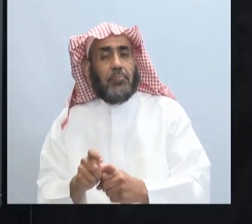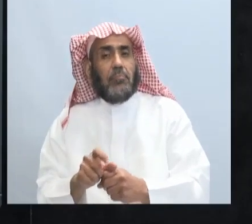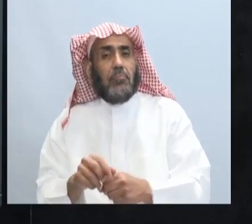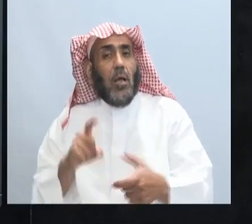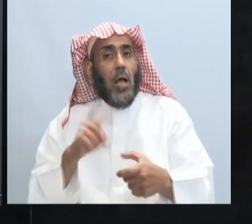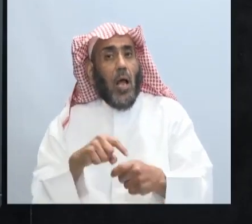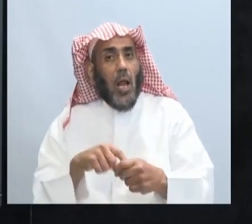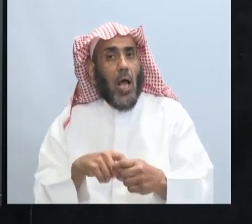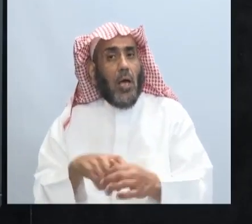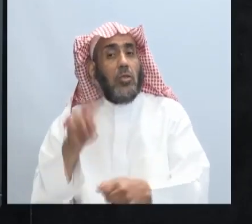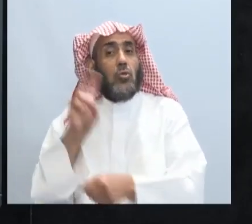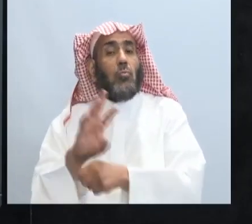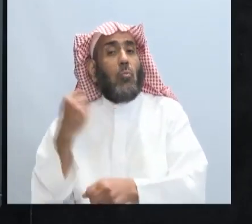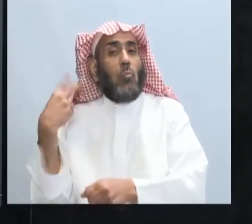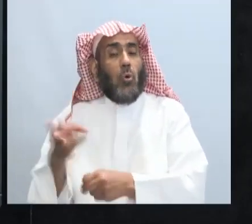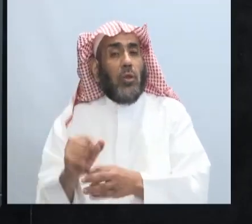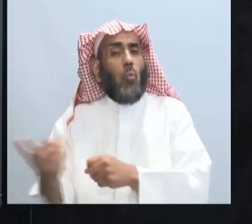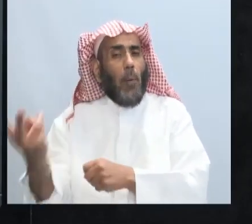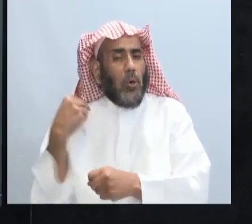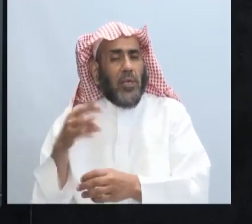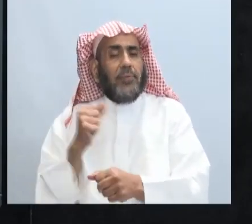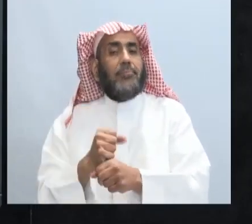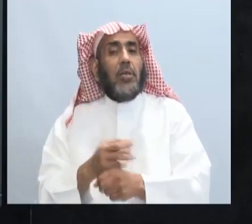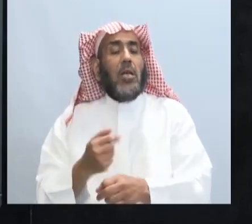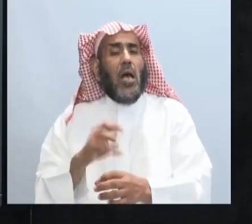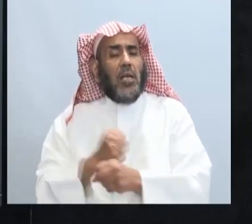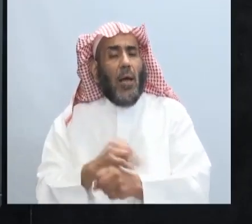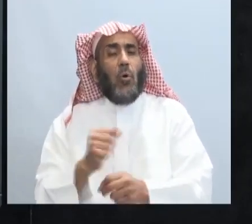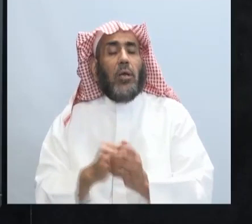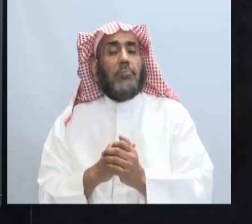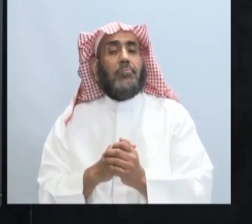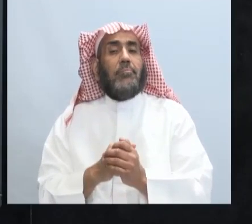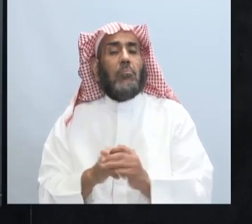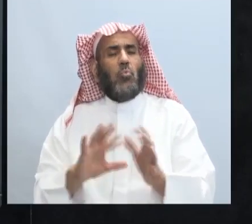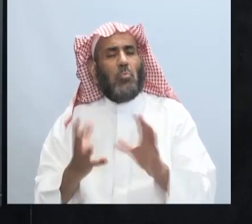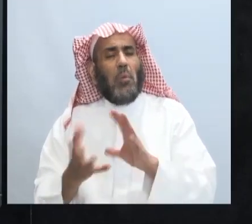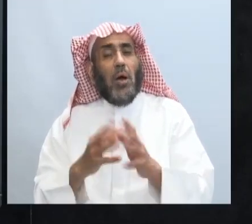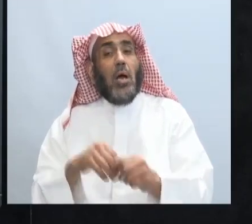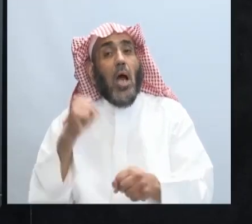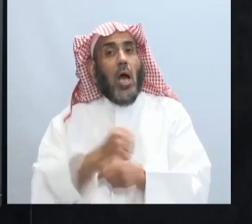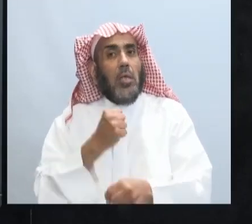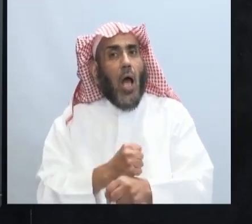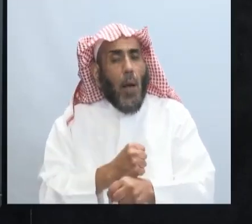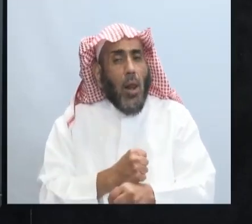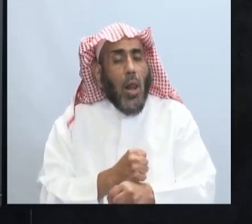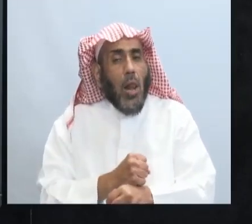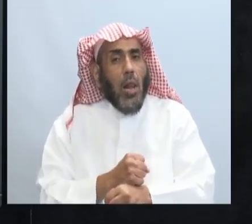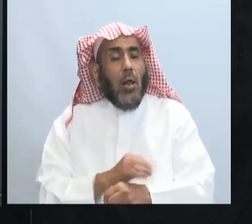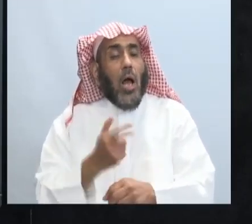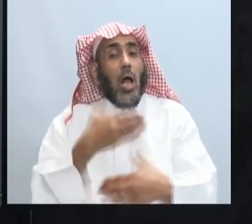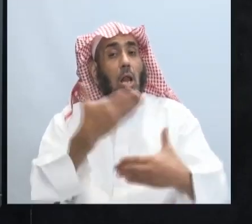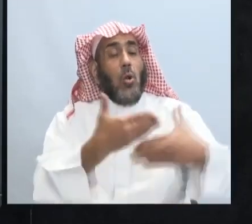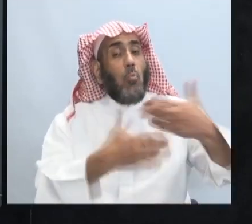علاقه مقرض ومقتضى اداء معين وربما اداء عمل كحال